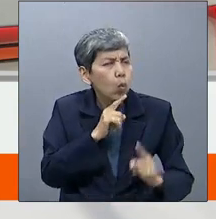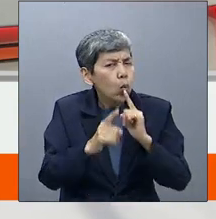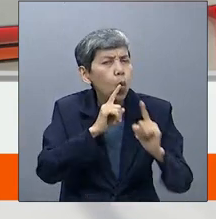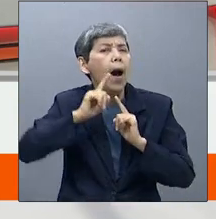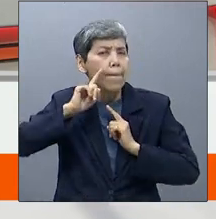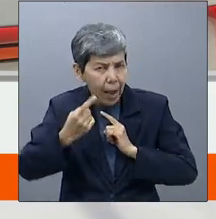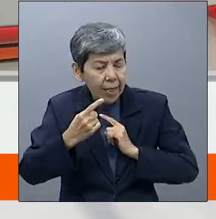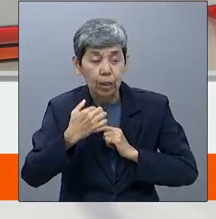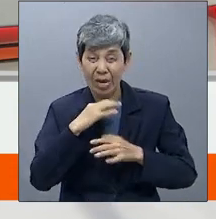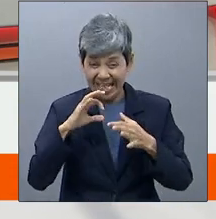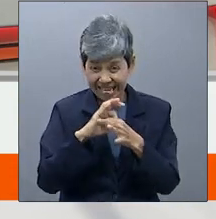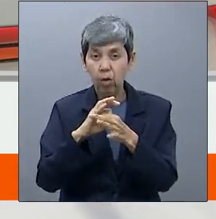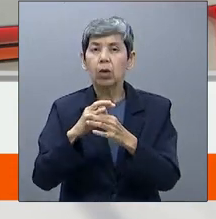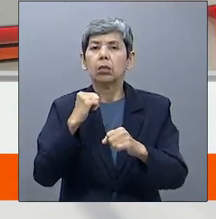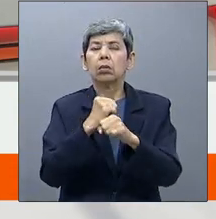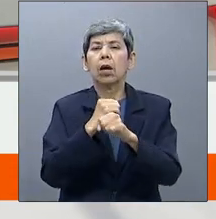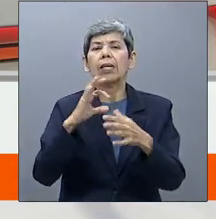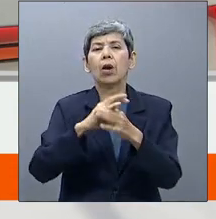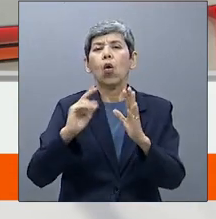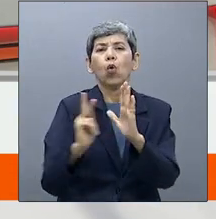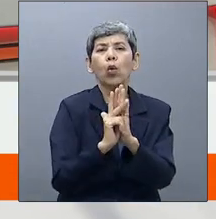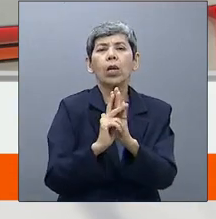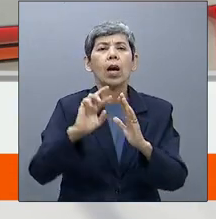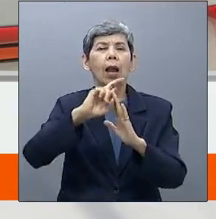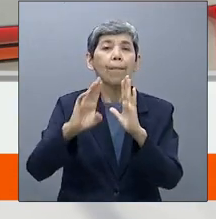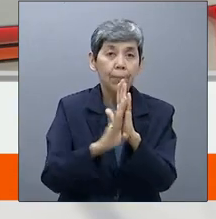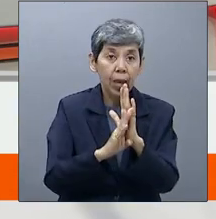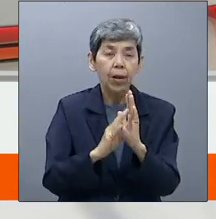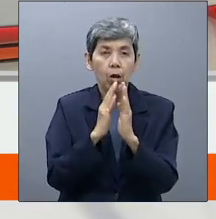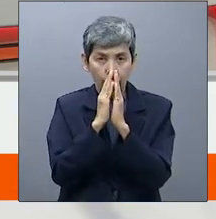อีกนะคะถ้าเป็นเรื่องของการจัดการกับกฎระเบียบที่ออกมาแล้วนะคะขอบพระคุณมากค่ะ